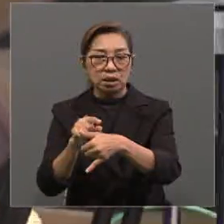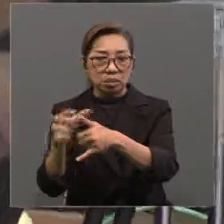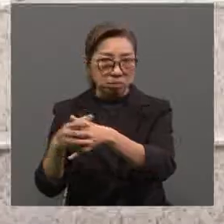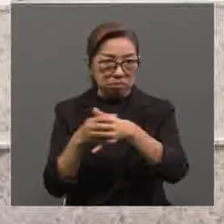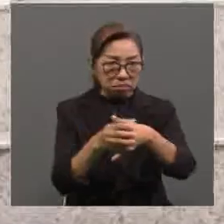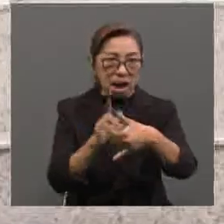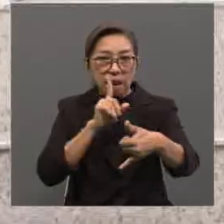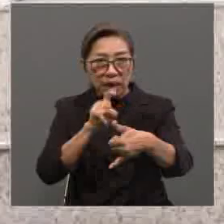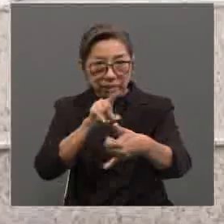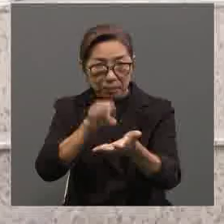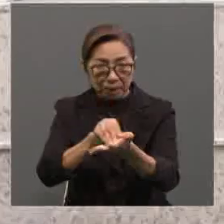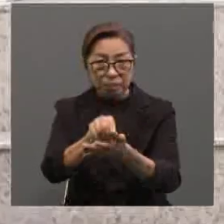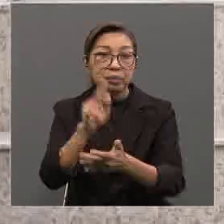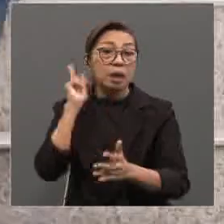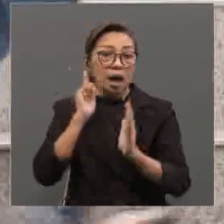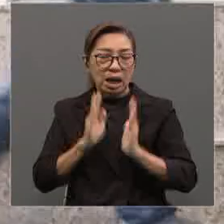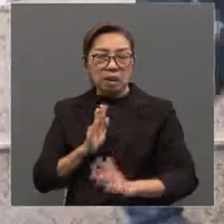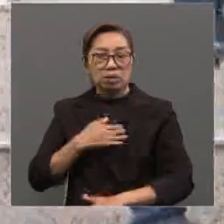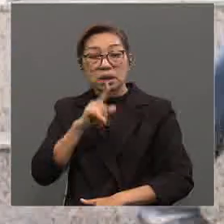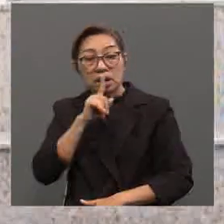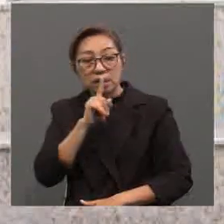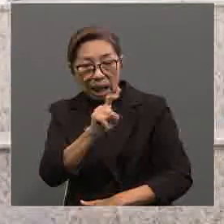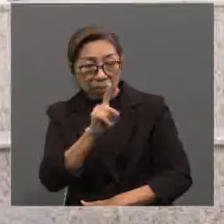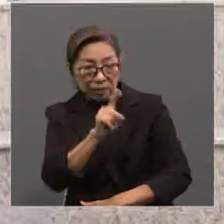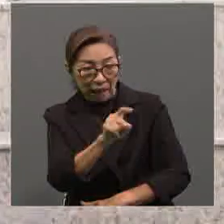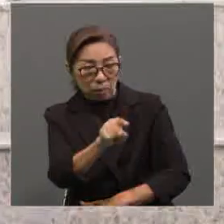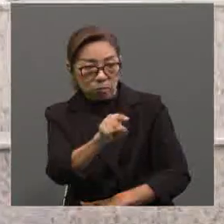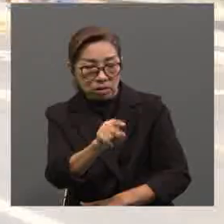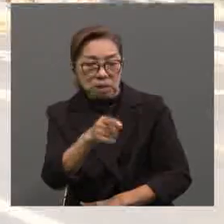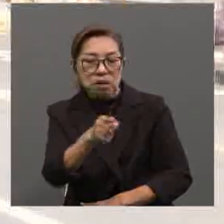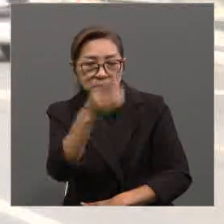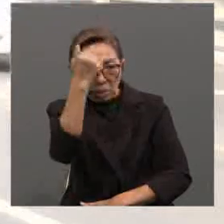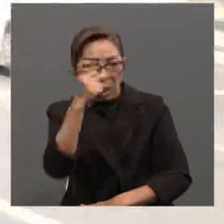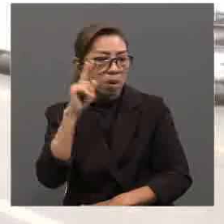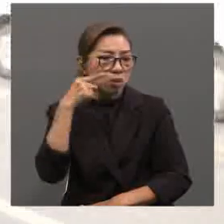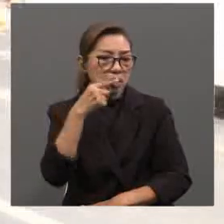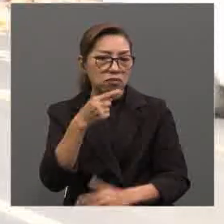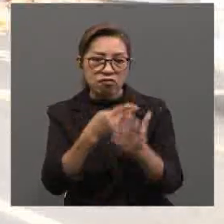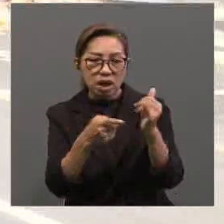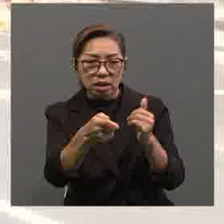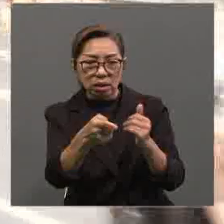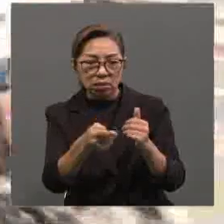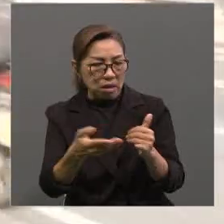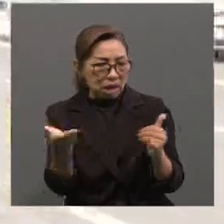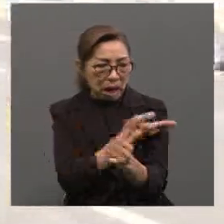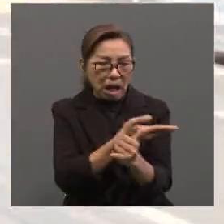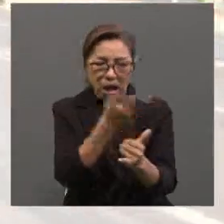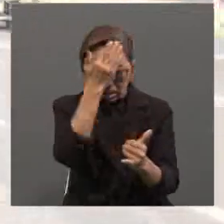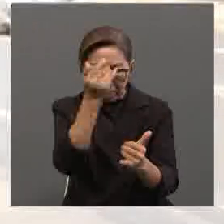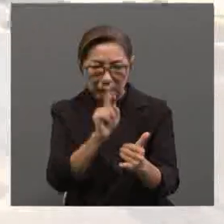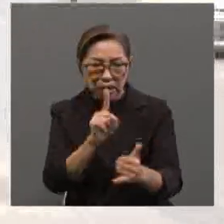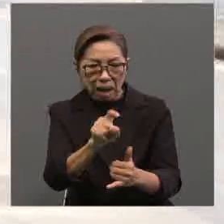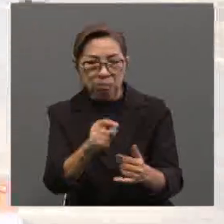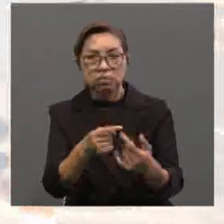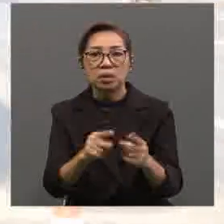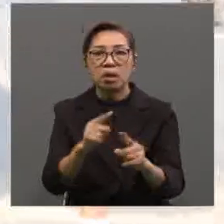ำเบื้องต้นเนี่ยทางผู้สื่อข่าวก็พยายามที่จะซักถามข้อเท็จจริงที่เกิดขึ้นถึงแรงจูงใจเพราะเหตุใดถึงมีการก่อเหตุลักษณะนี้แต่ว่า